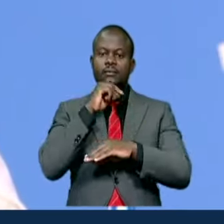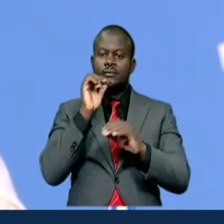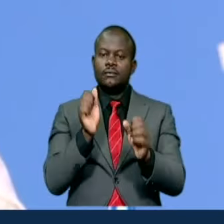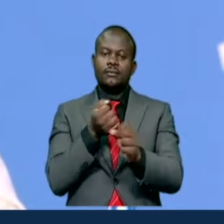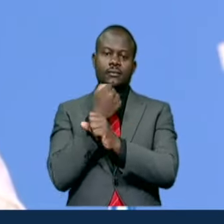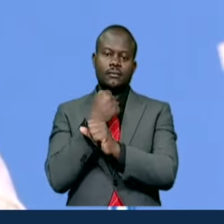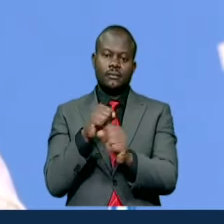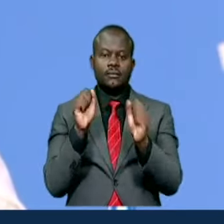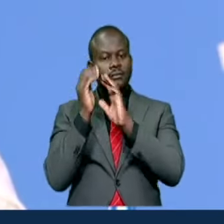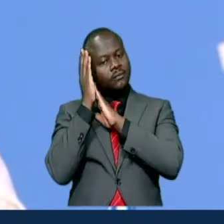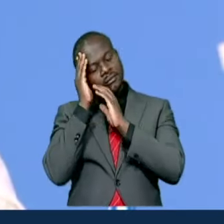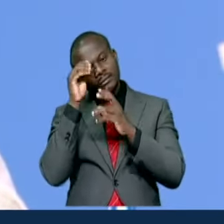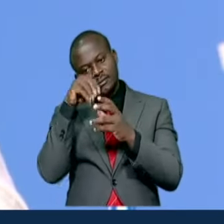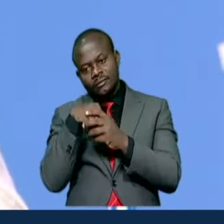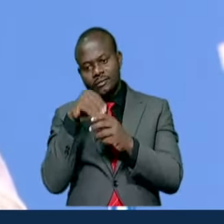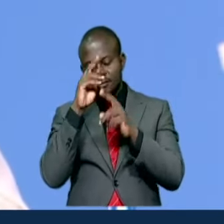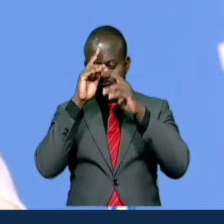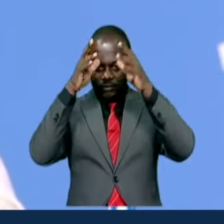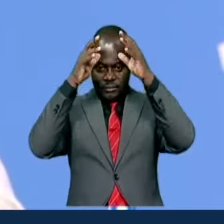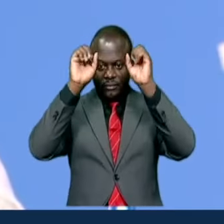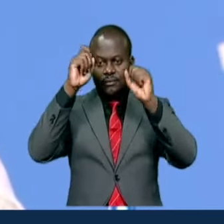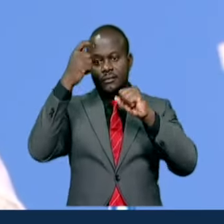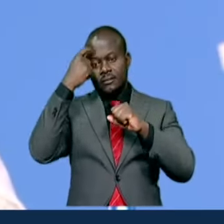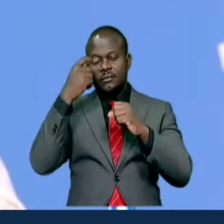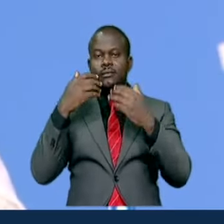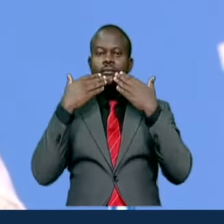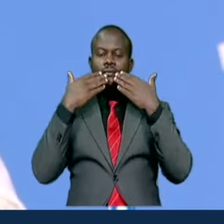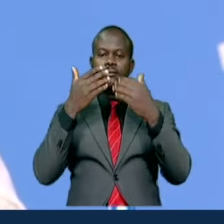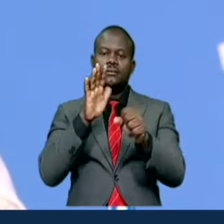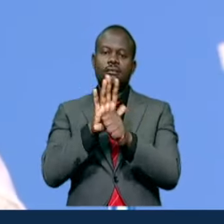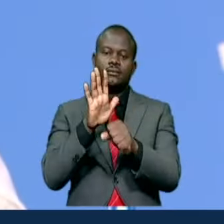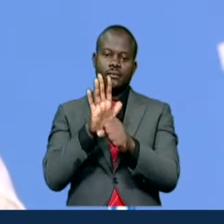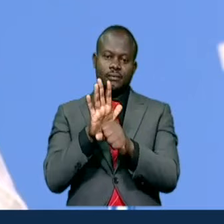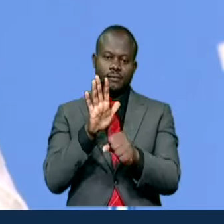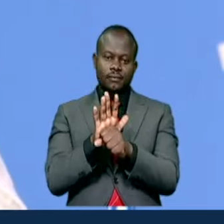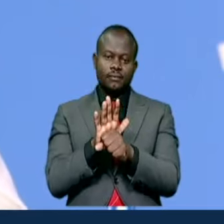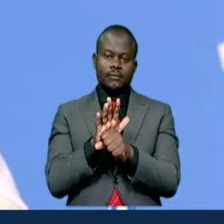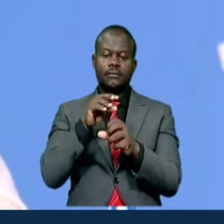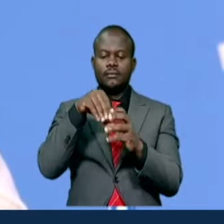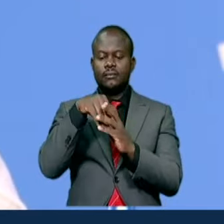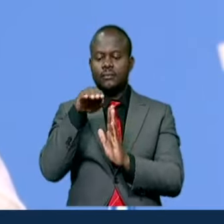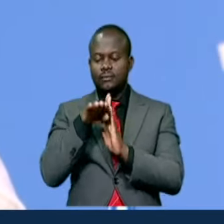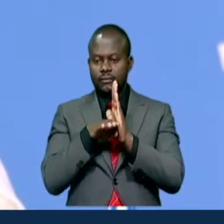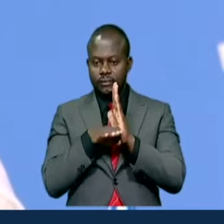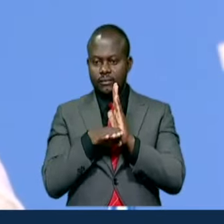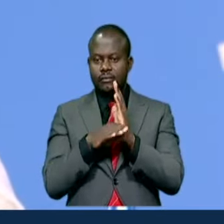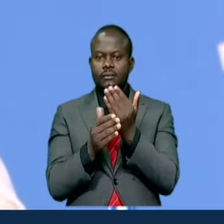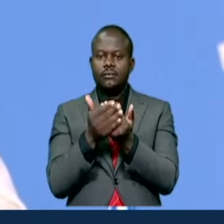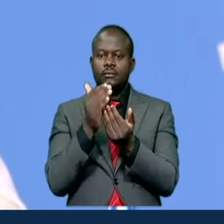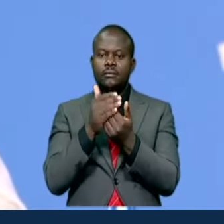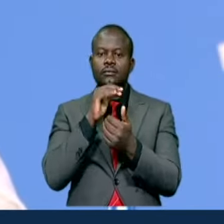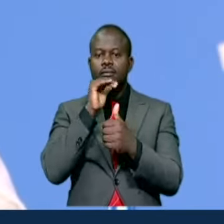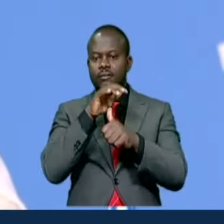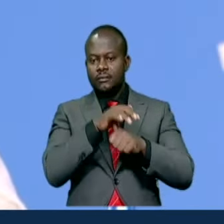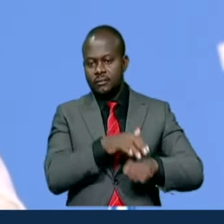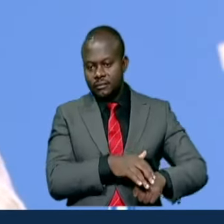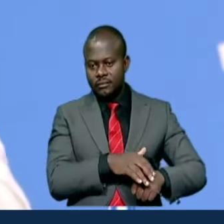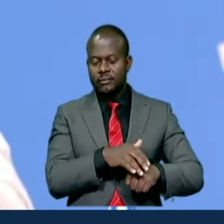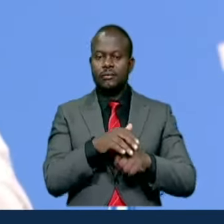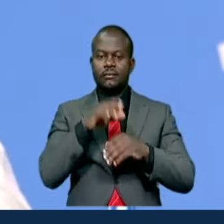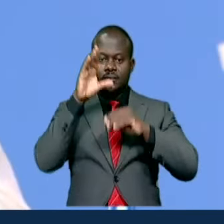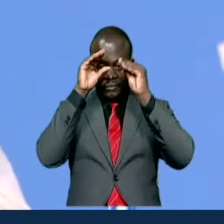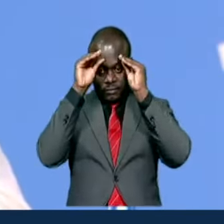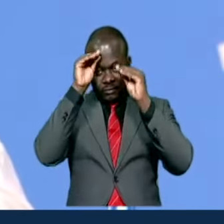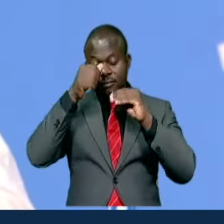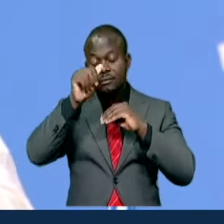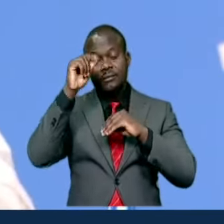ntitwashoboraga kuyiraramo. Nyakubahwa Perezida wa Repubulika, rero ndabashimira cyane muri ya gahunda y'uburezi budaheza. Kwiga byo